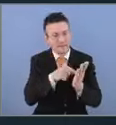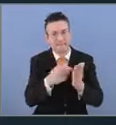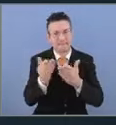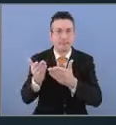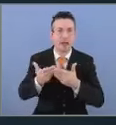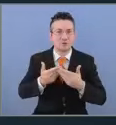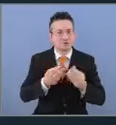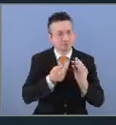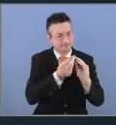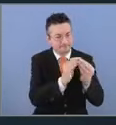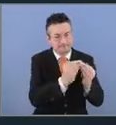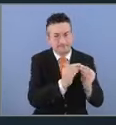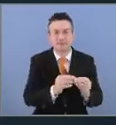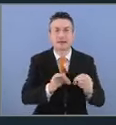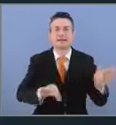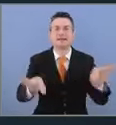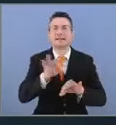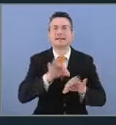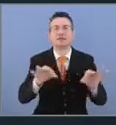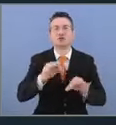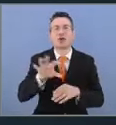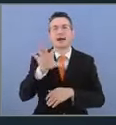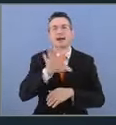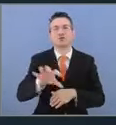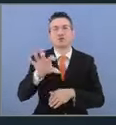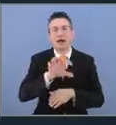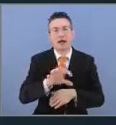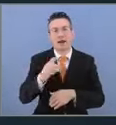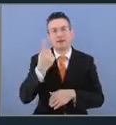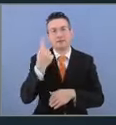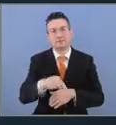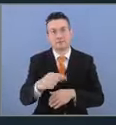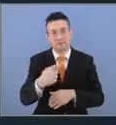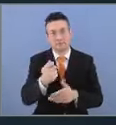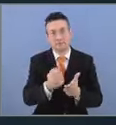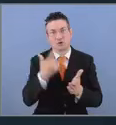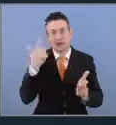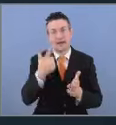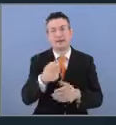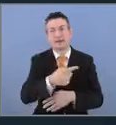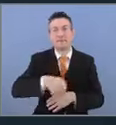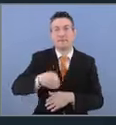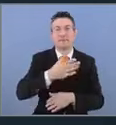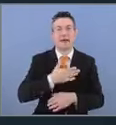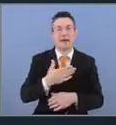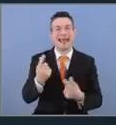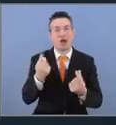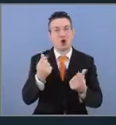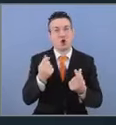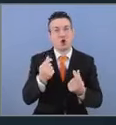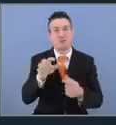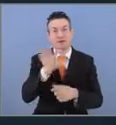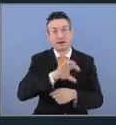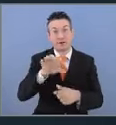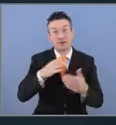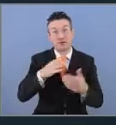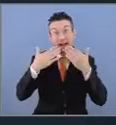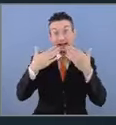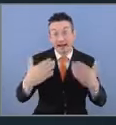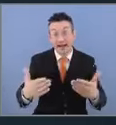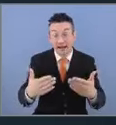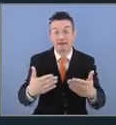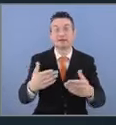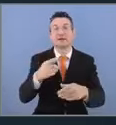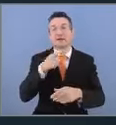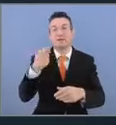strategie regionali in un settore, a nostro avviso, molto importante per l'economia regionale. Io vi ringrazio e vi auguro un buon proseguimento